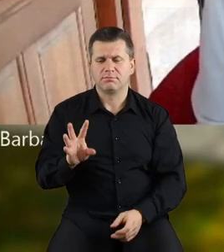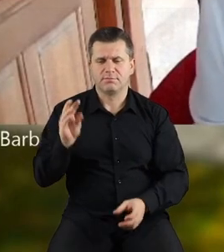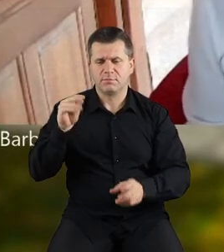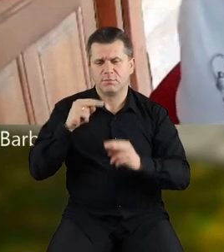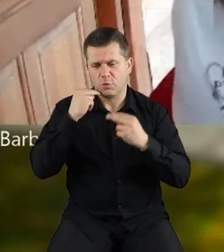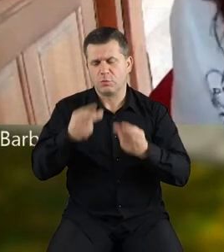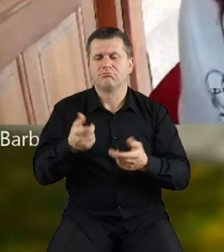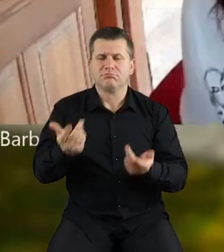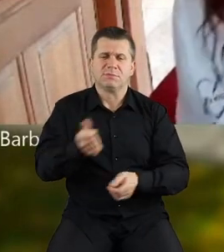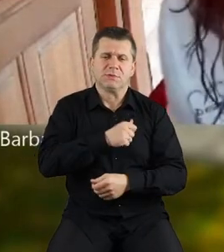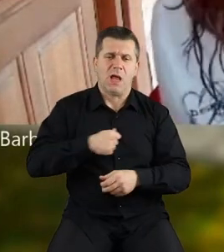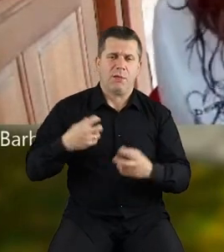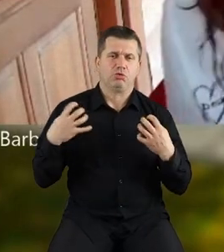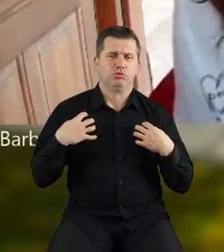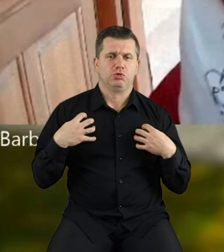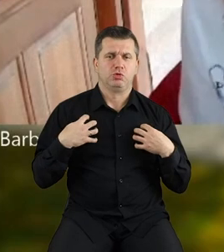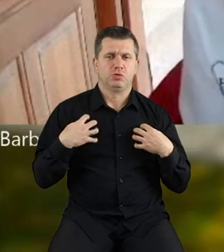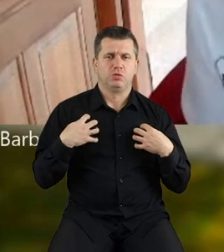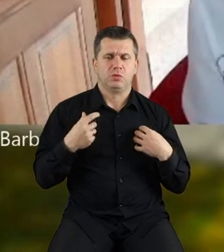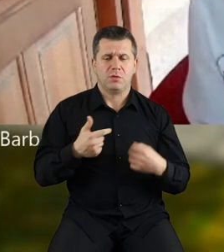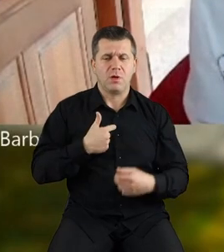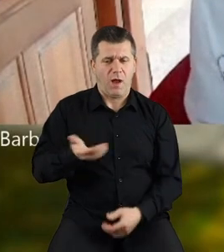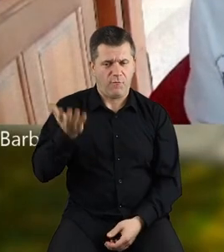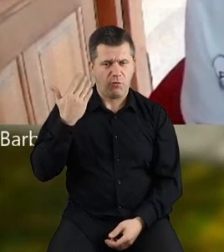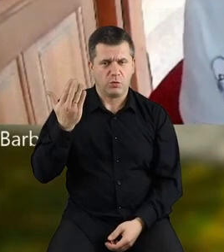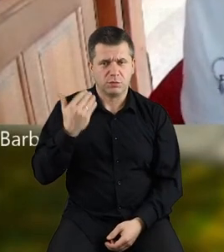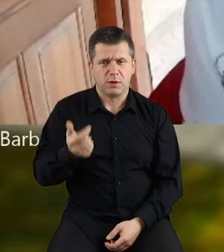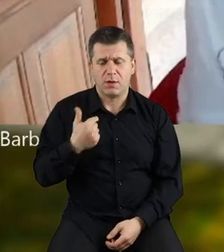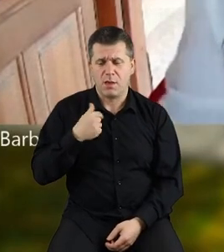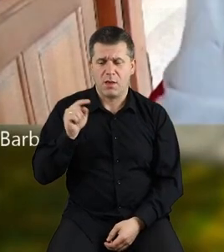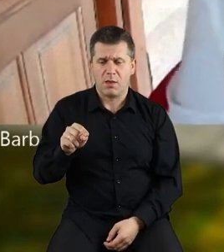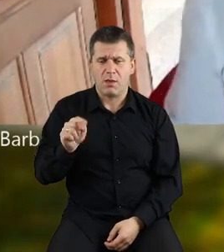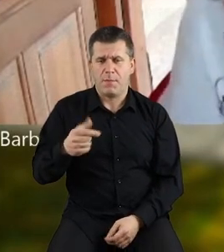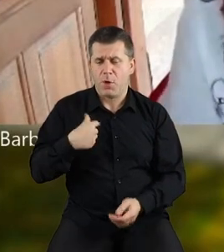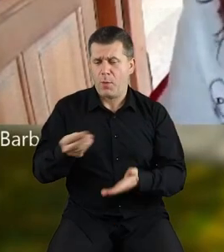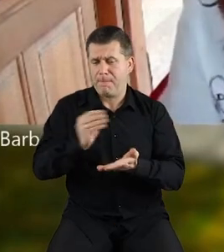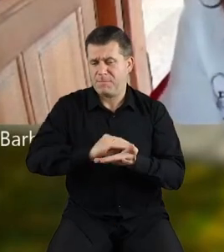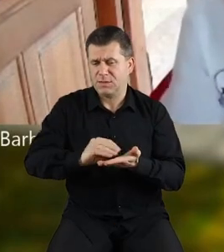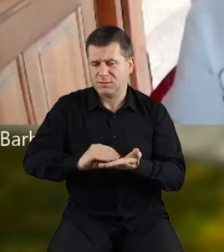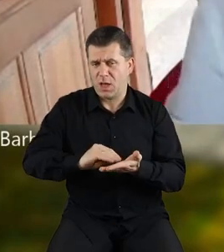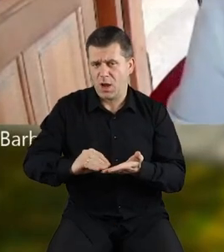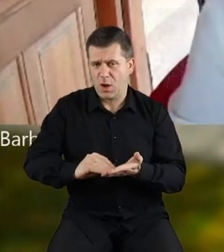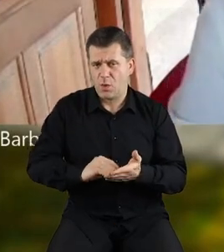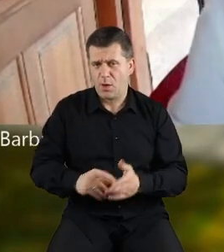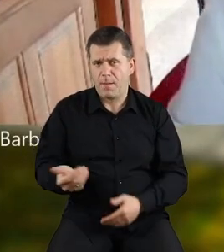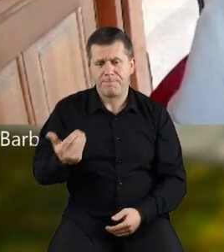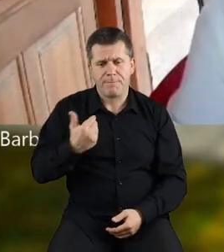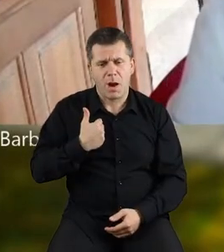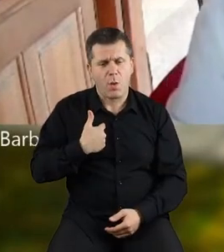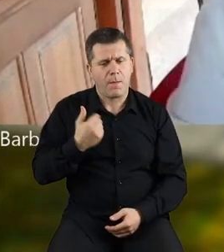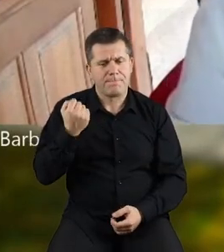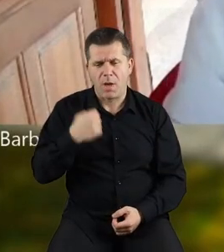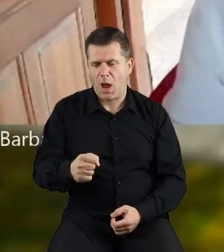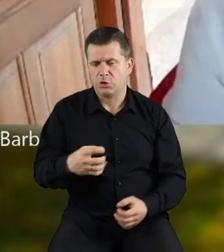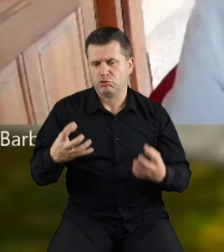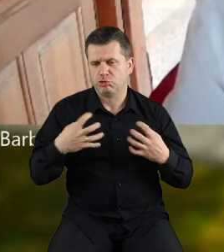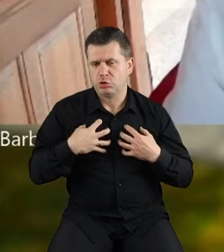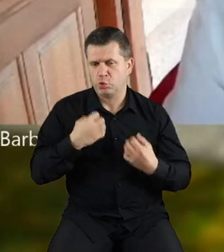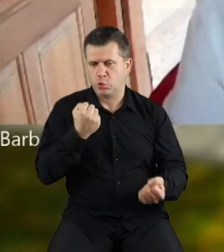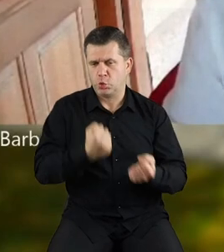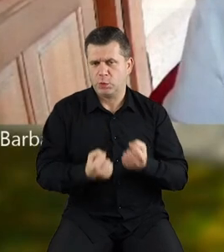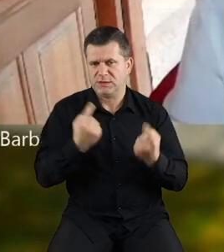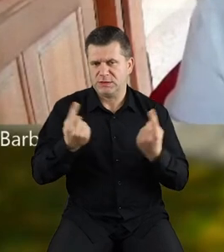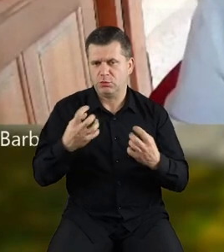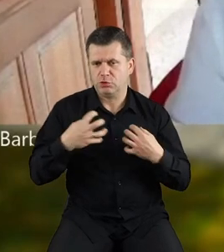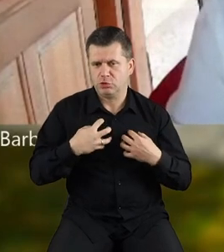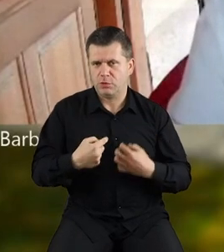Teresy wróciło samo życie, bo ja wówczas, kiedy ją pisałam, byłam w bardzo dramatycznej